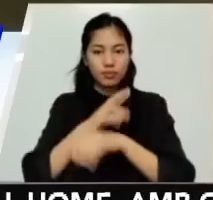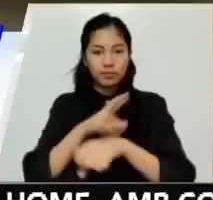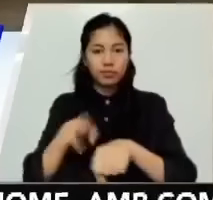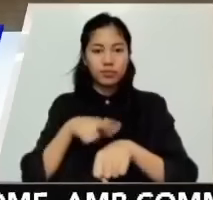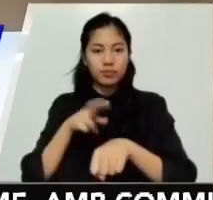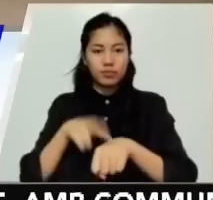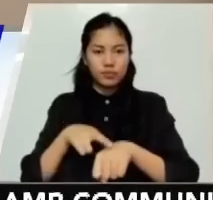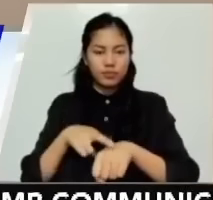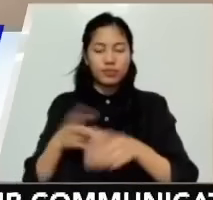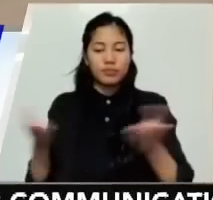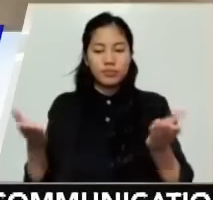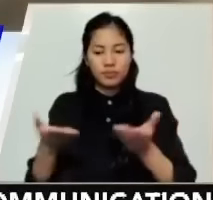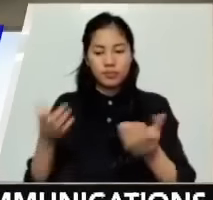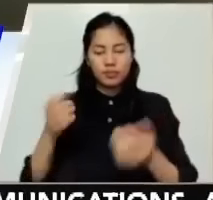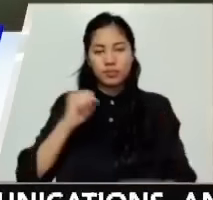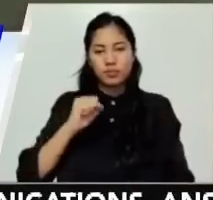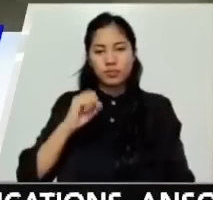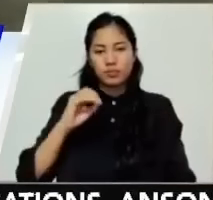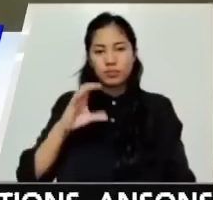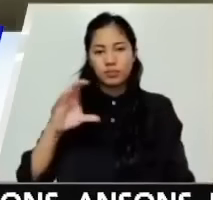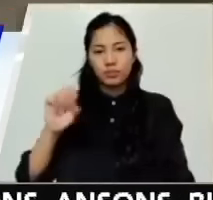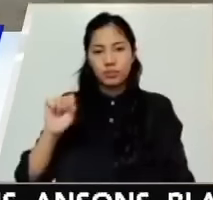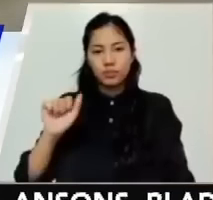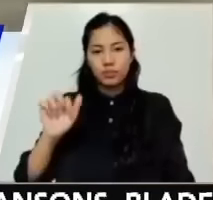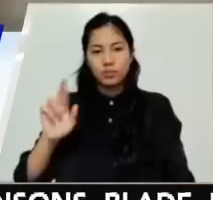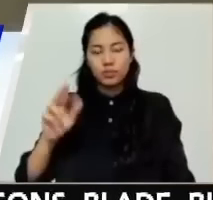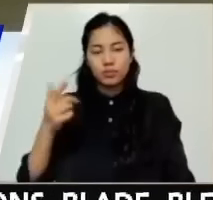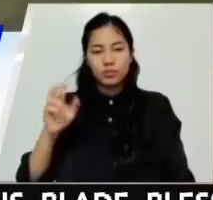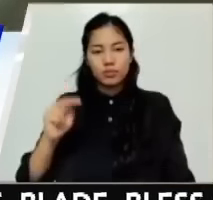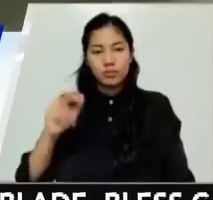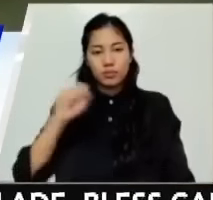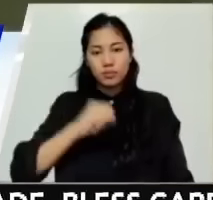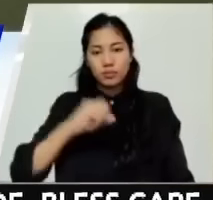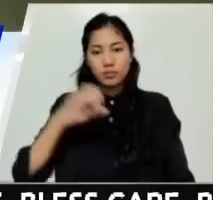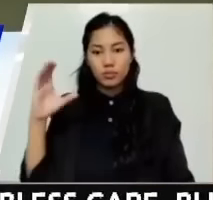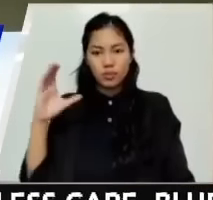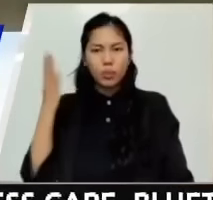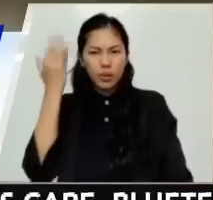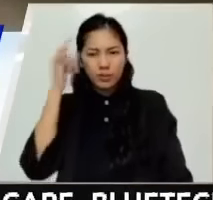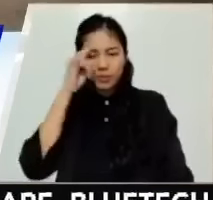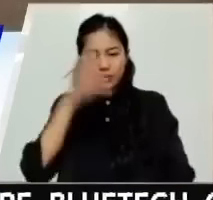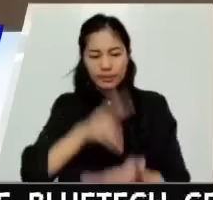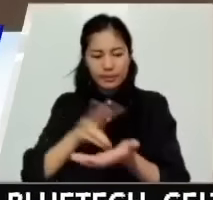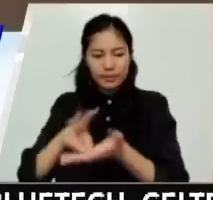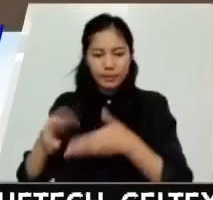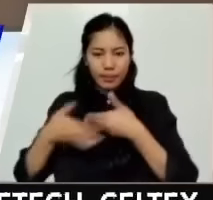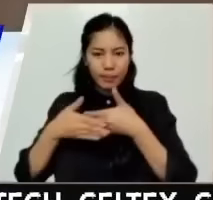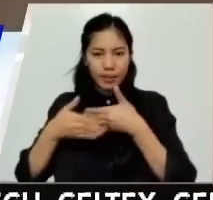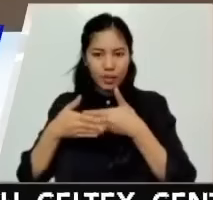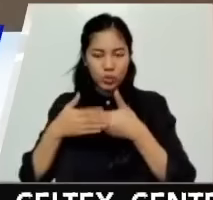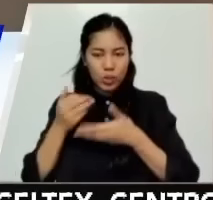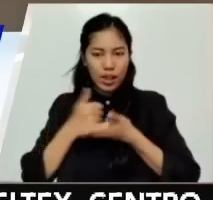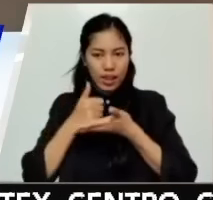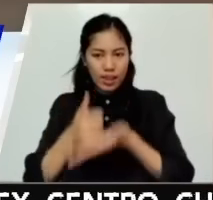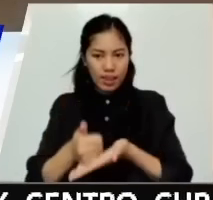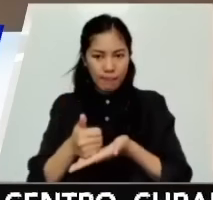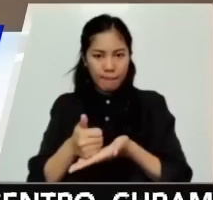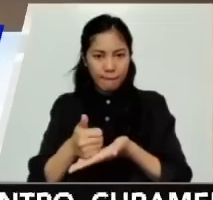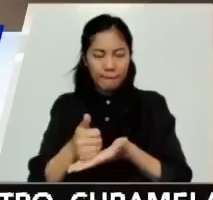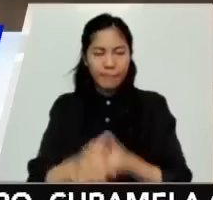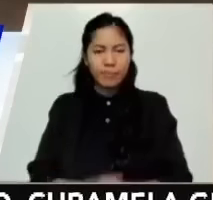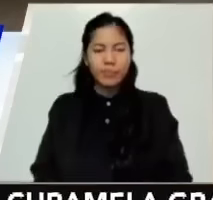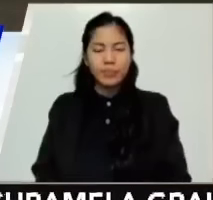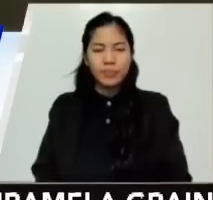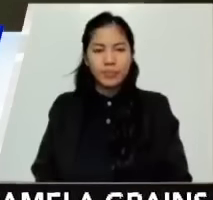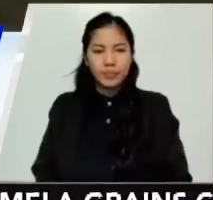we are right now kasi magkakalapit sila, para tumulong po at magkaloob ng mga kaukulang tulong. Ano? Usually